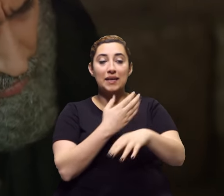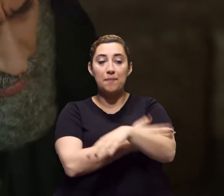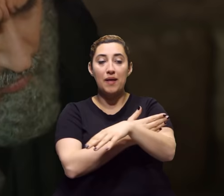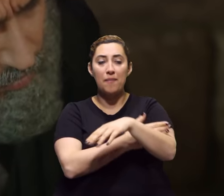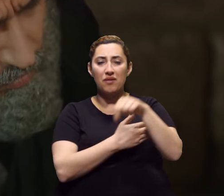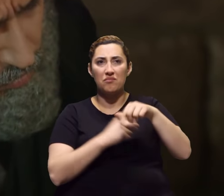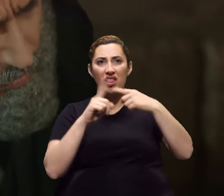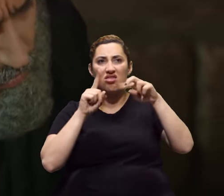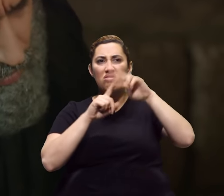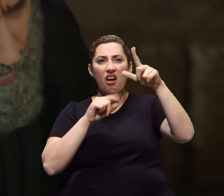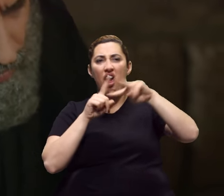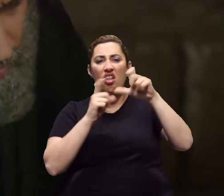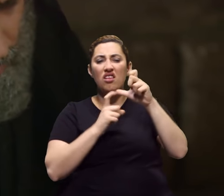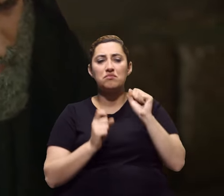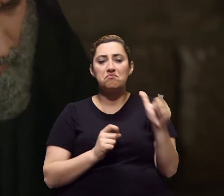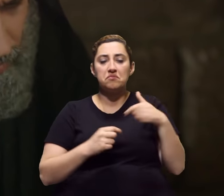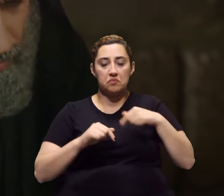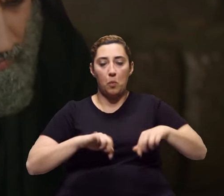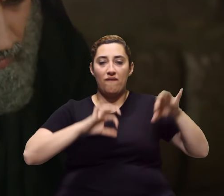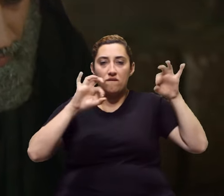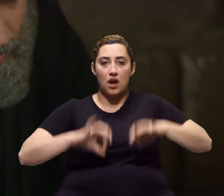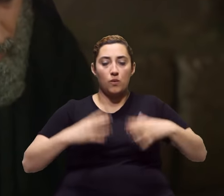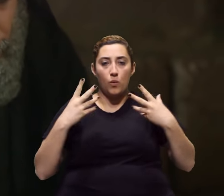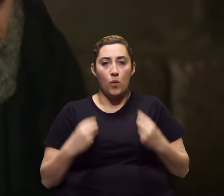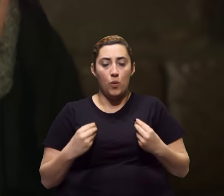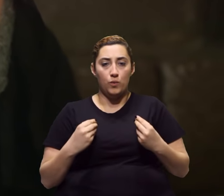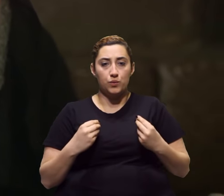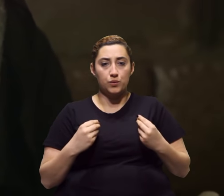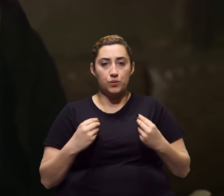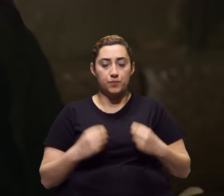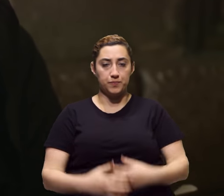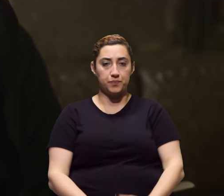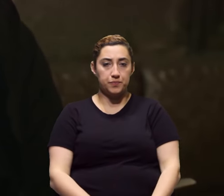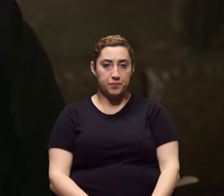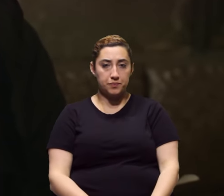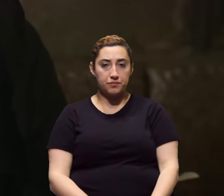Talas derler, bir kazası hudutlarına varmışız. Kasım mektup okuyor.